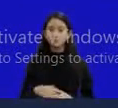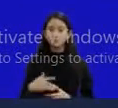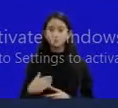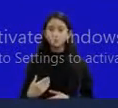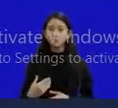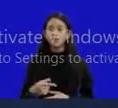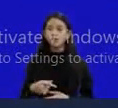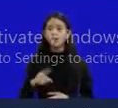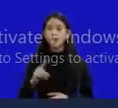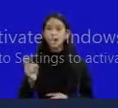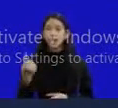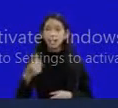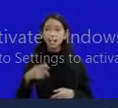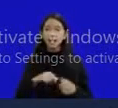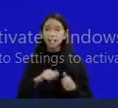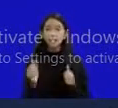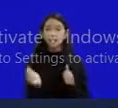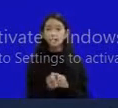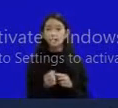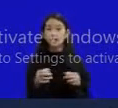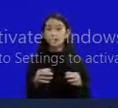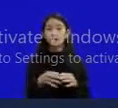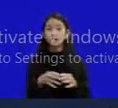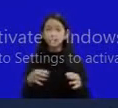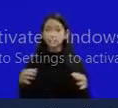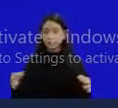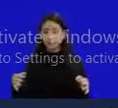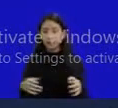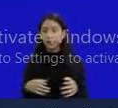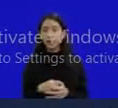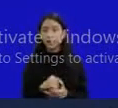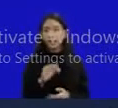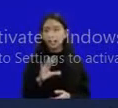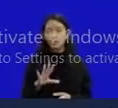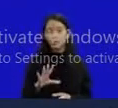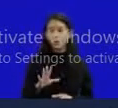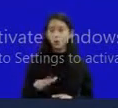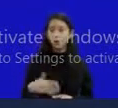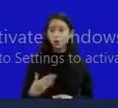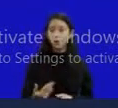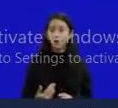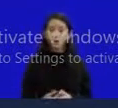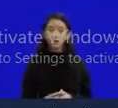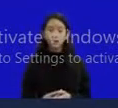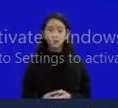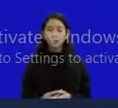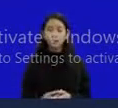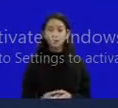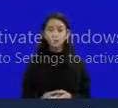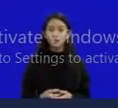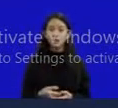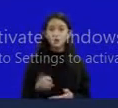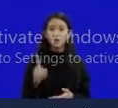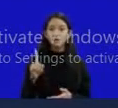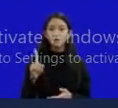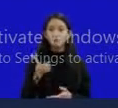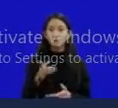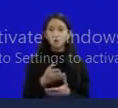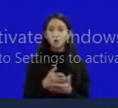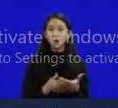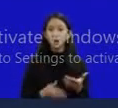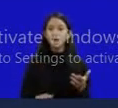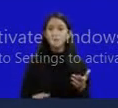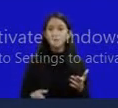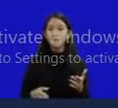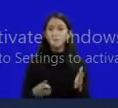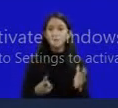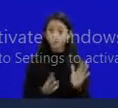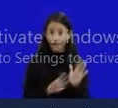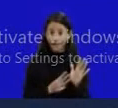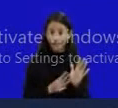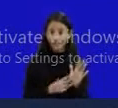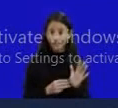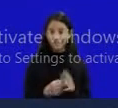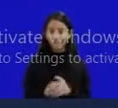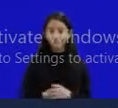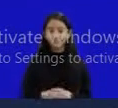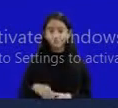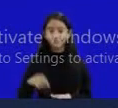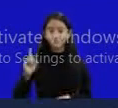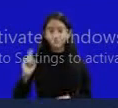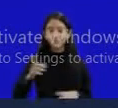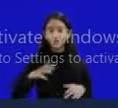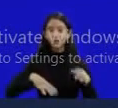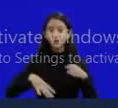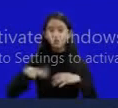dengan jarak jalan itu kita bisa menjaga jarak sampai dengan minimal satu setengah meter Zombie shooting satu setengah meter di dalam kelas dan tentunya